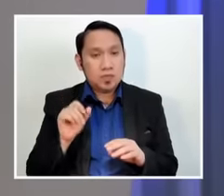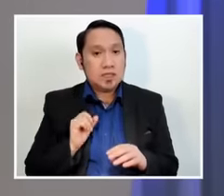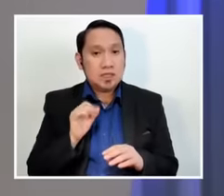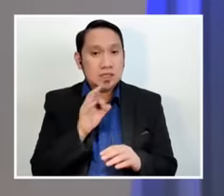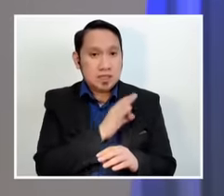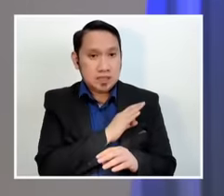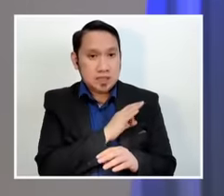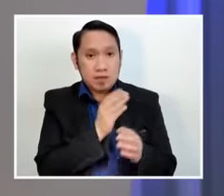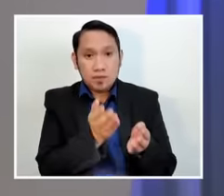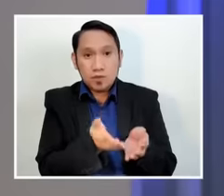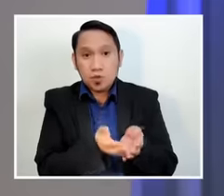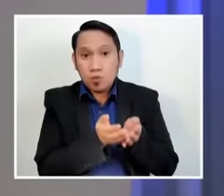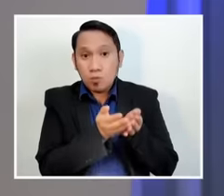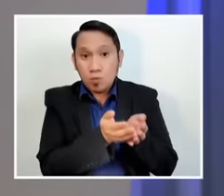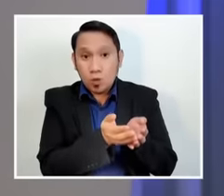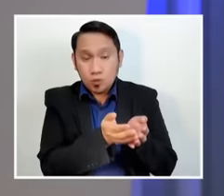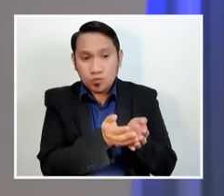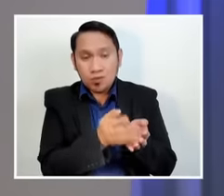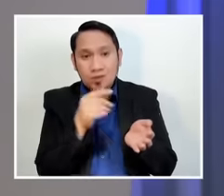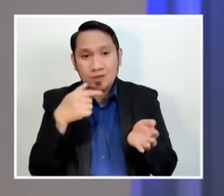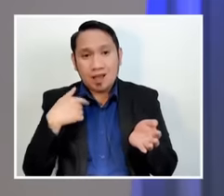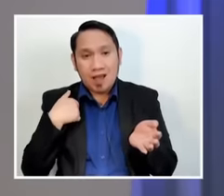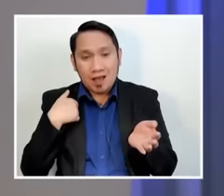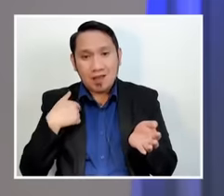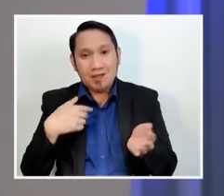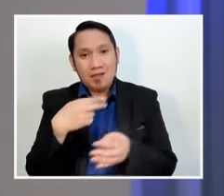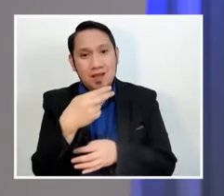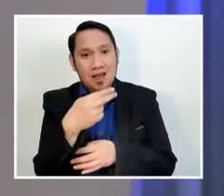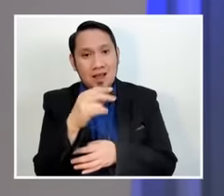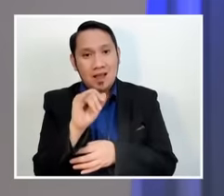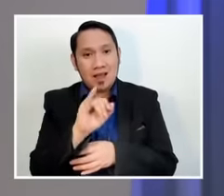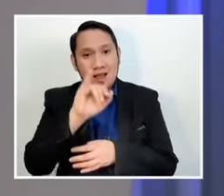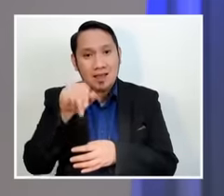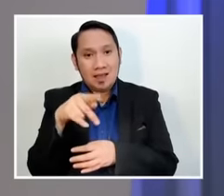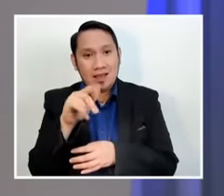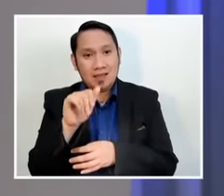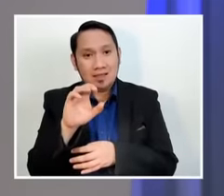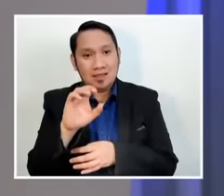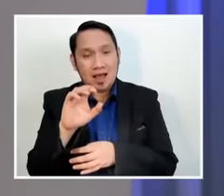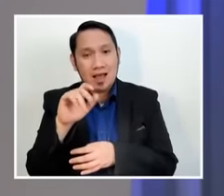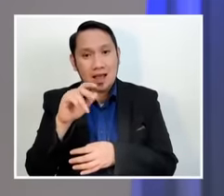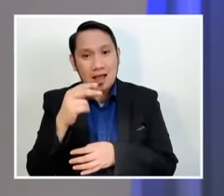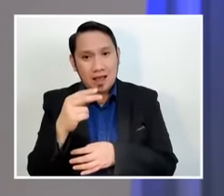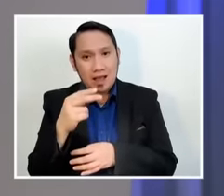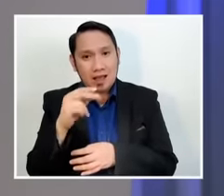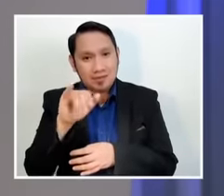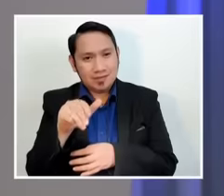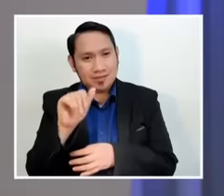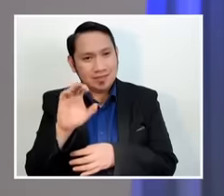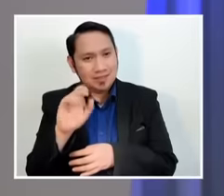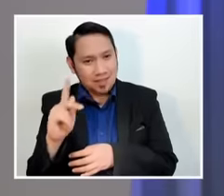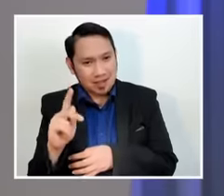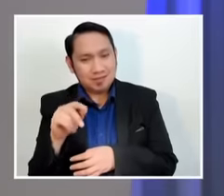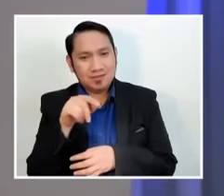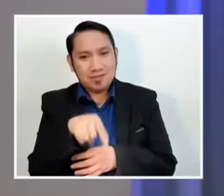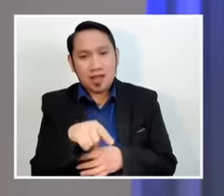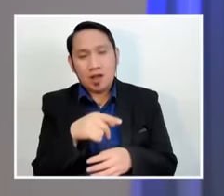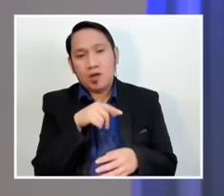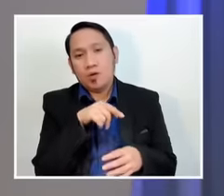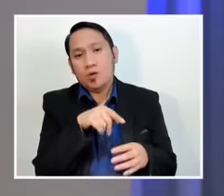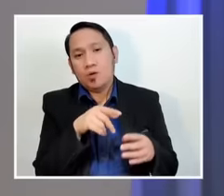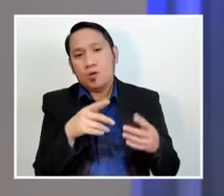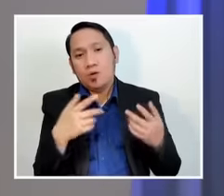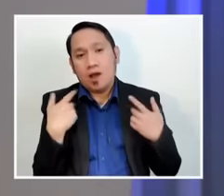cargo vessel na hinijack ng Houthi rebels sa Red Sea. Pinuntirian ng armadong grupo ang barko na